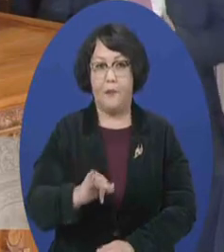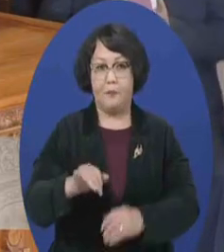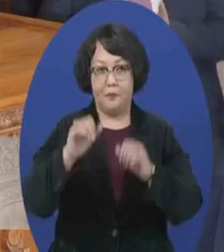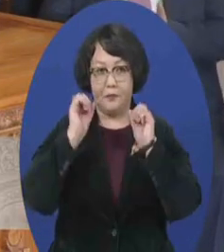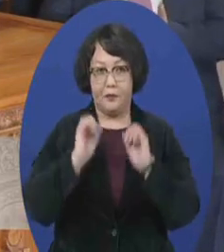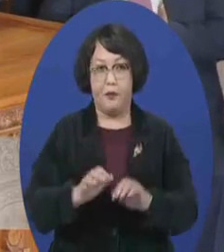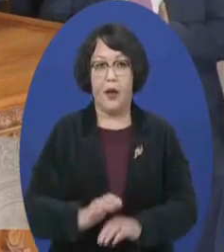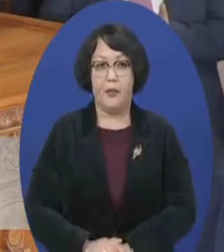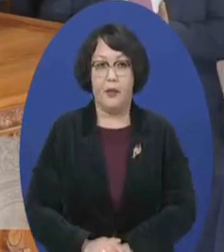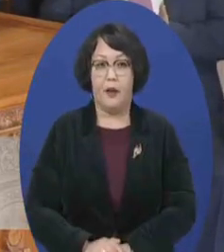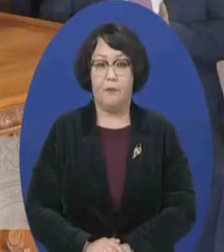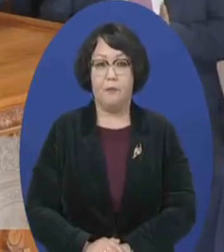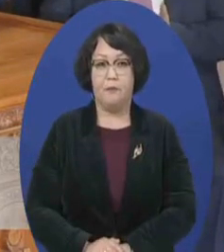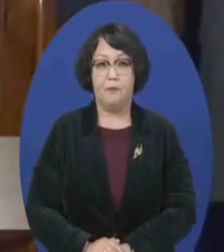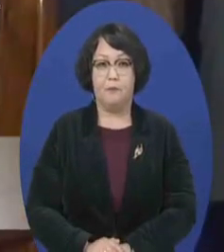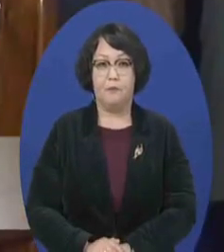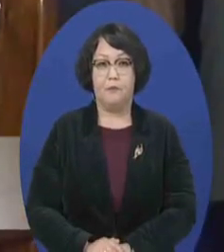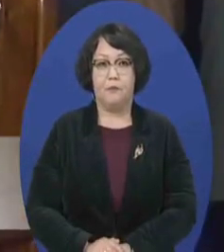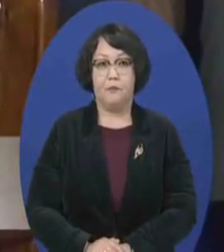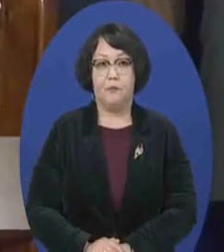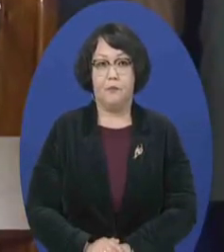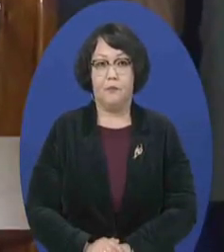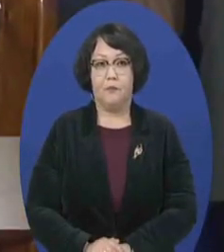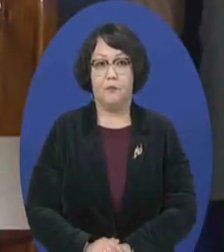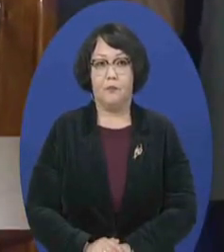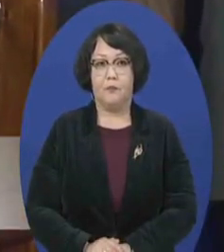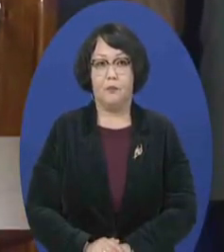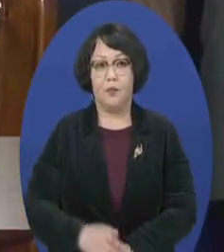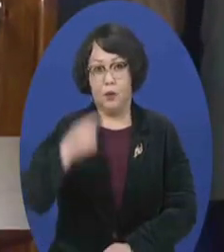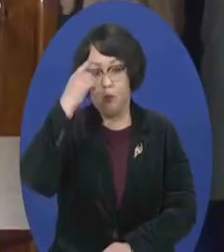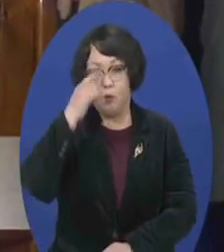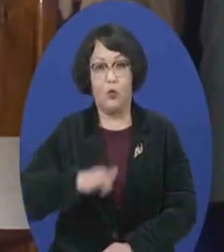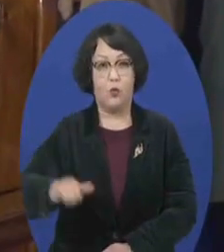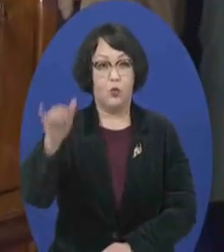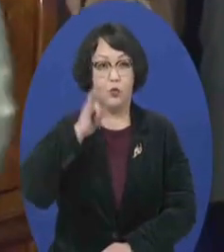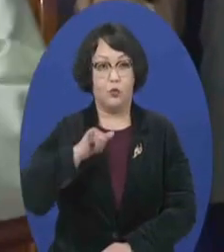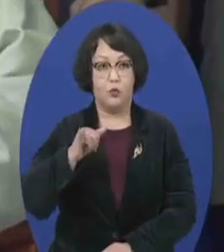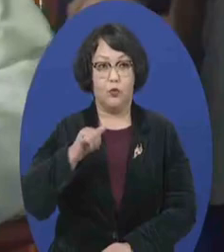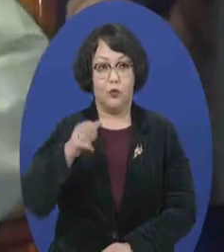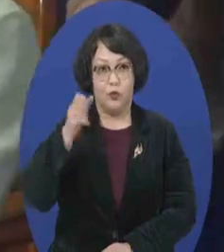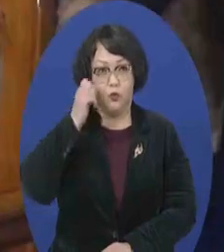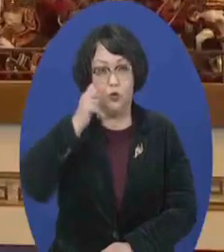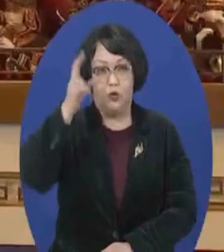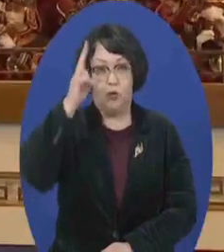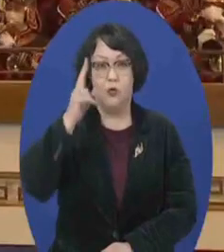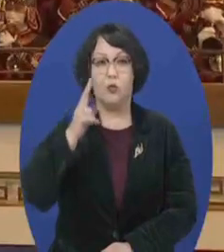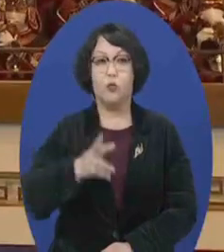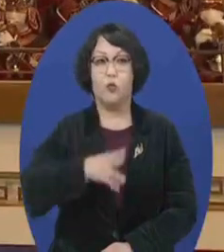Монгол улсын өрийн дүүрэн